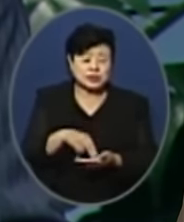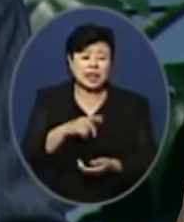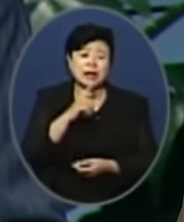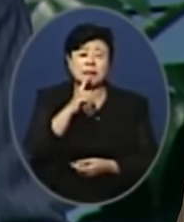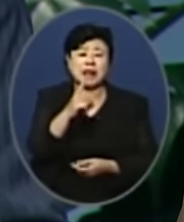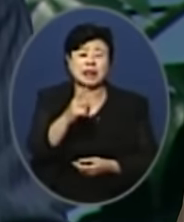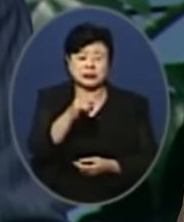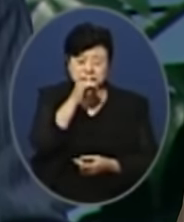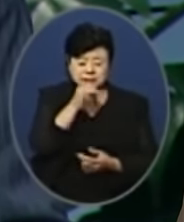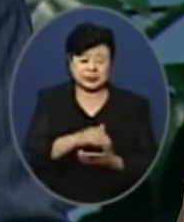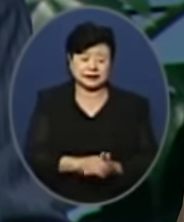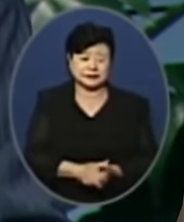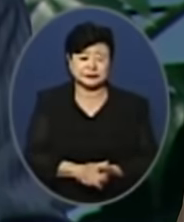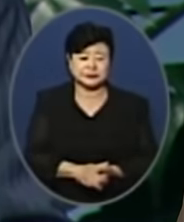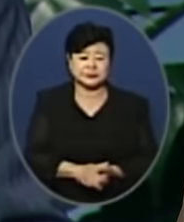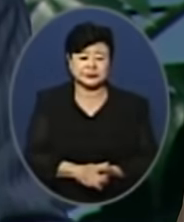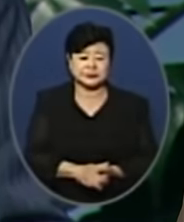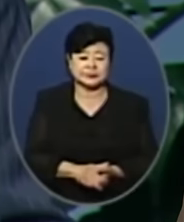말하고 있는 것입니다.